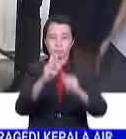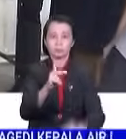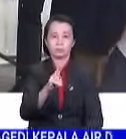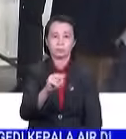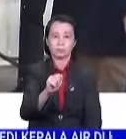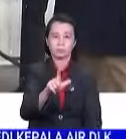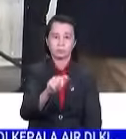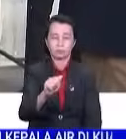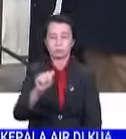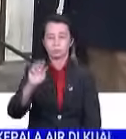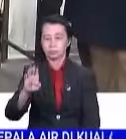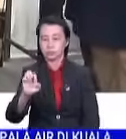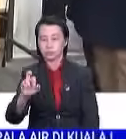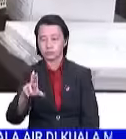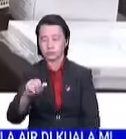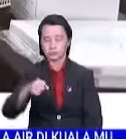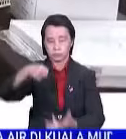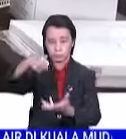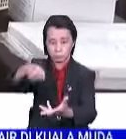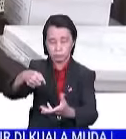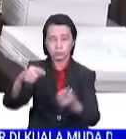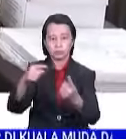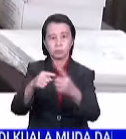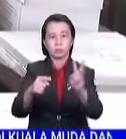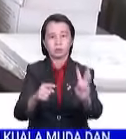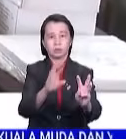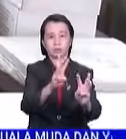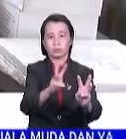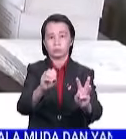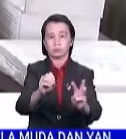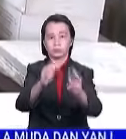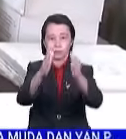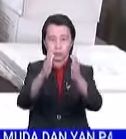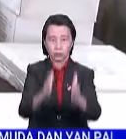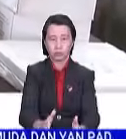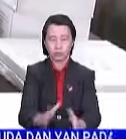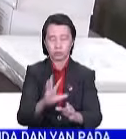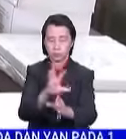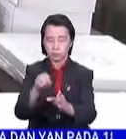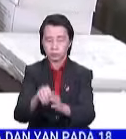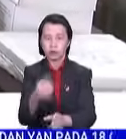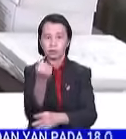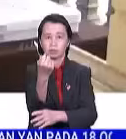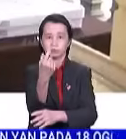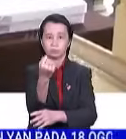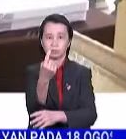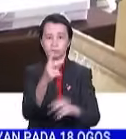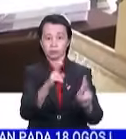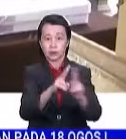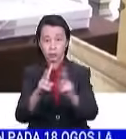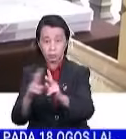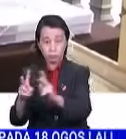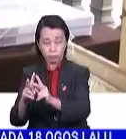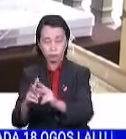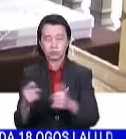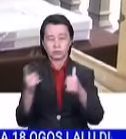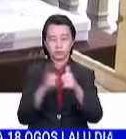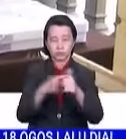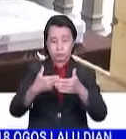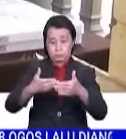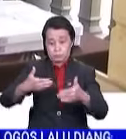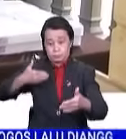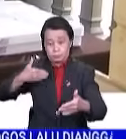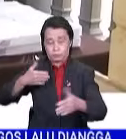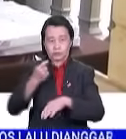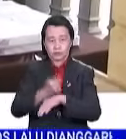sumbangan baku makanan itu diberikan kepada 660 penerima melibatkan 11 buah kampong terdahulu sebelum